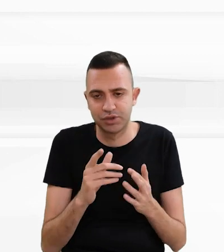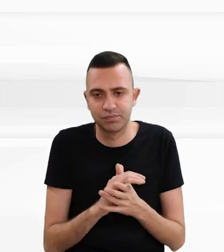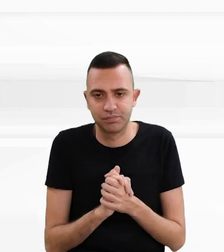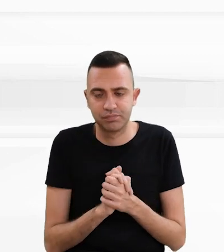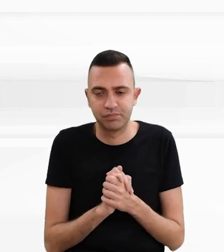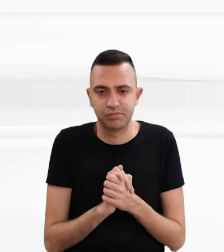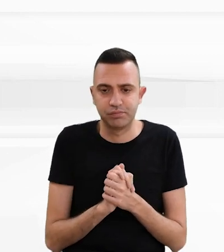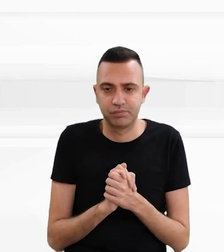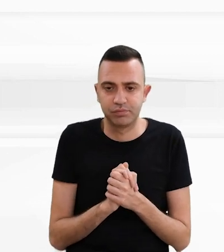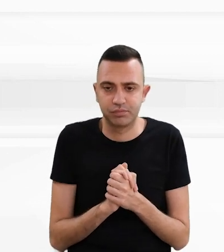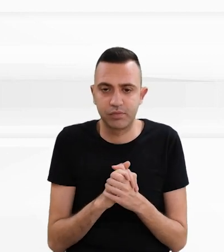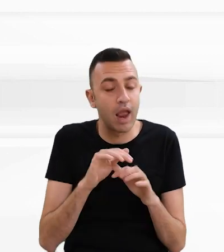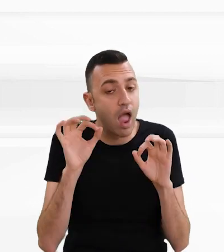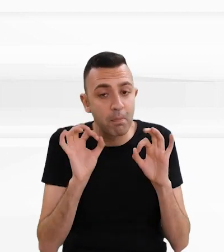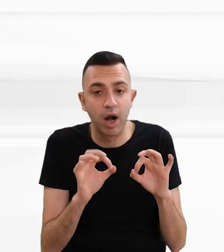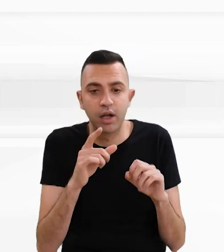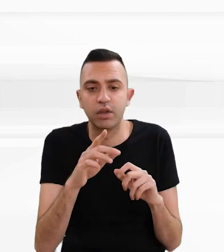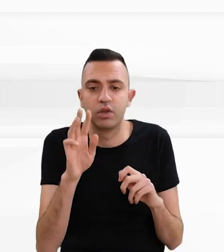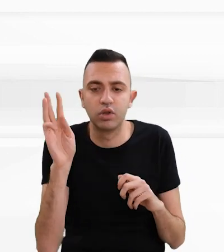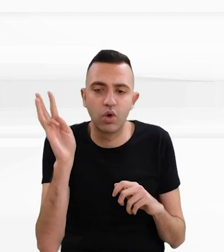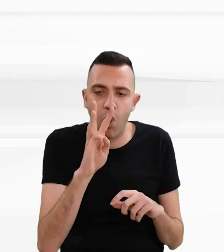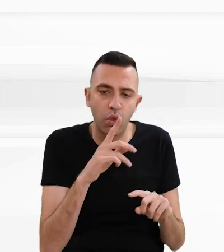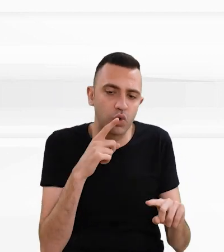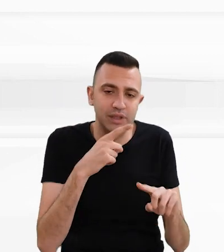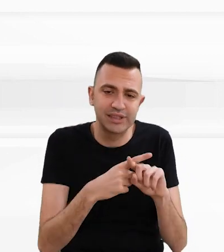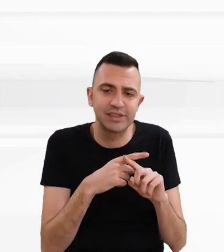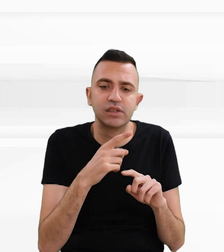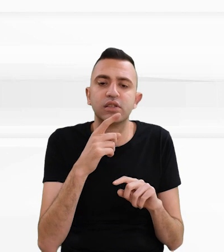parasının diğer yarısına eşit devam edelim hemen